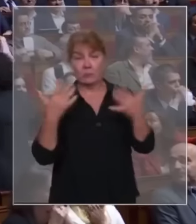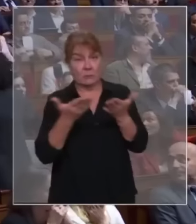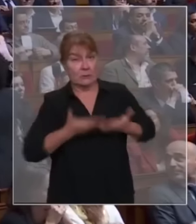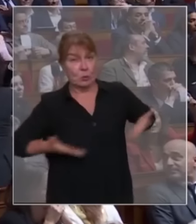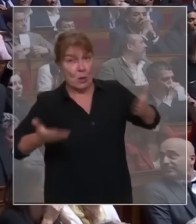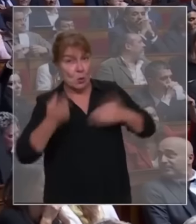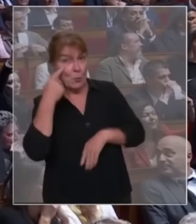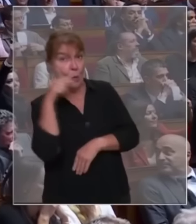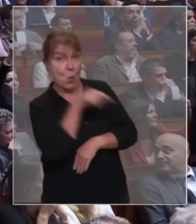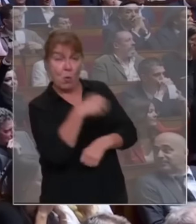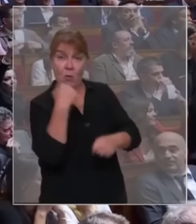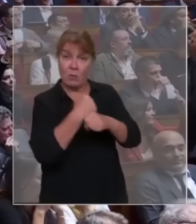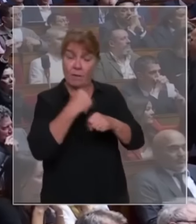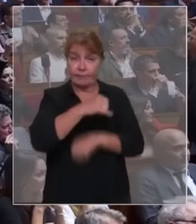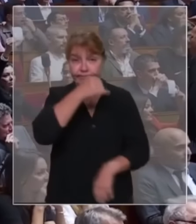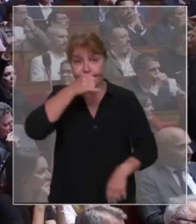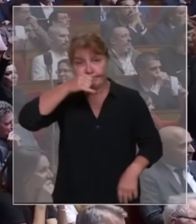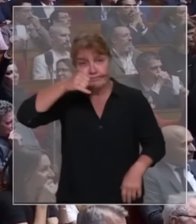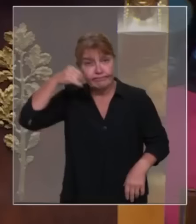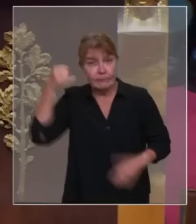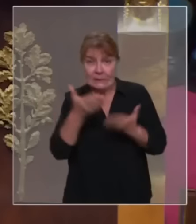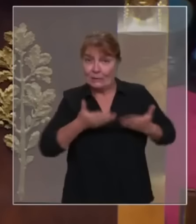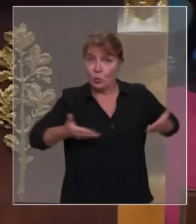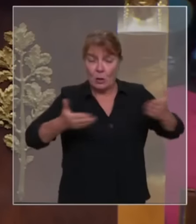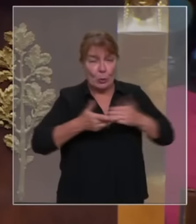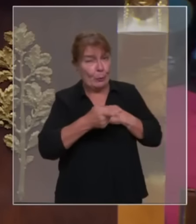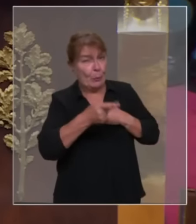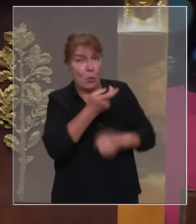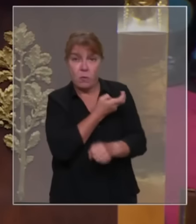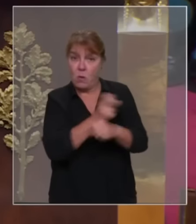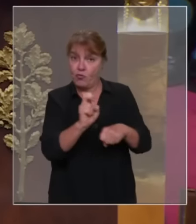conditions toujours plus dangereuses.